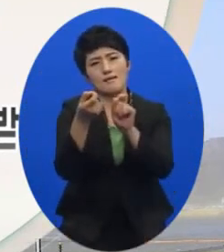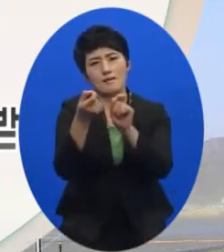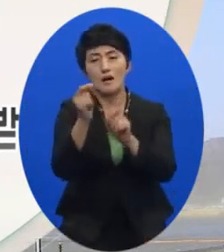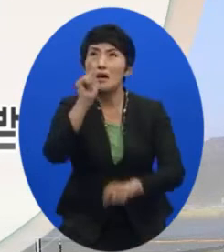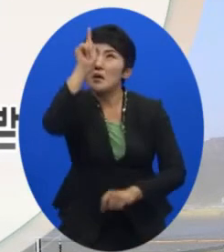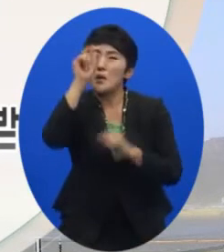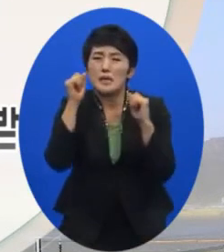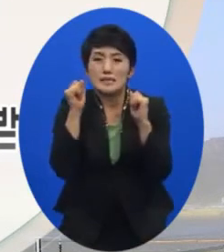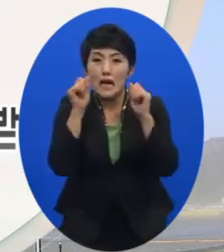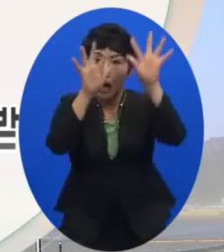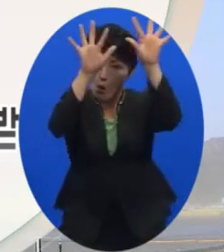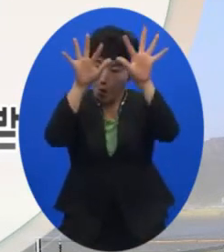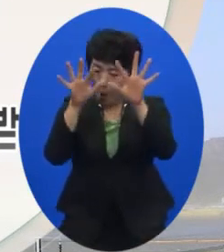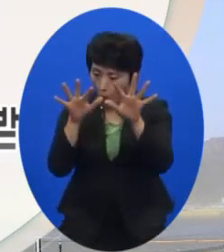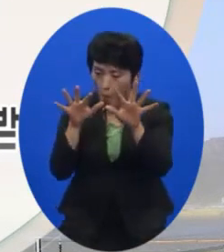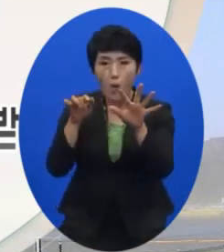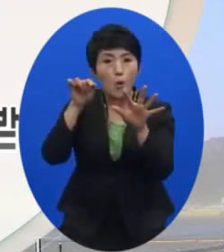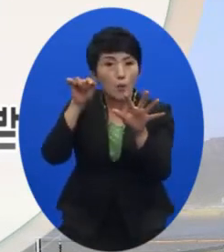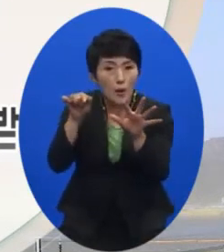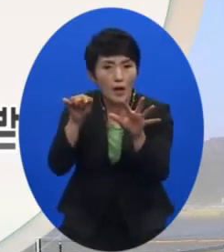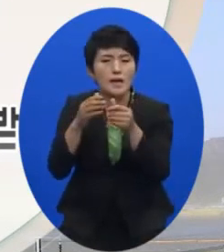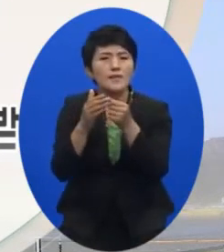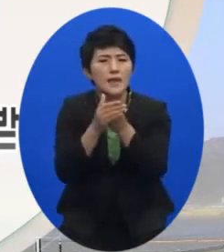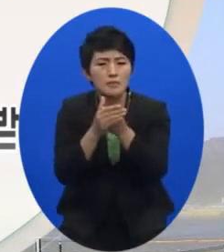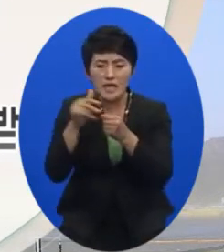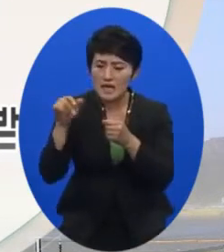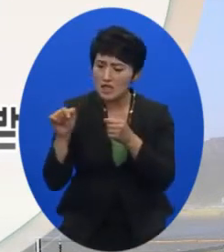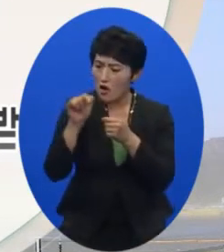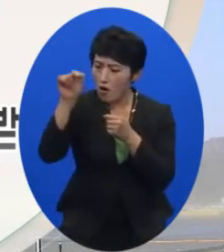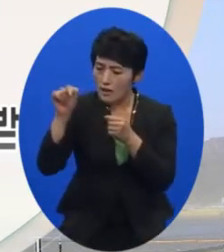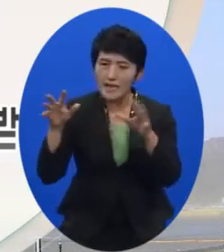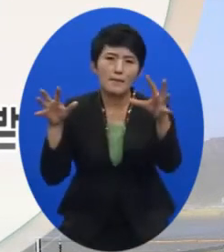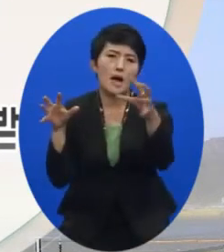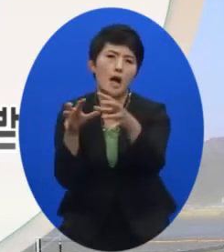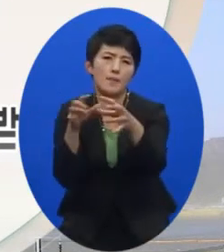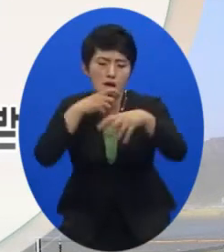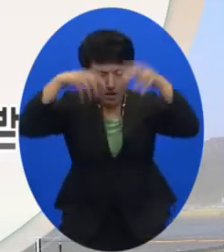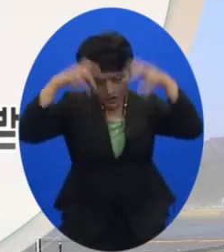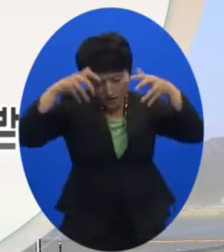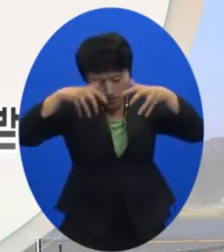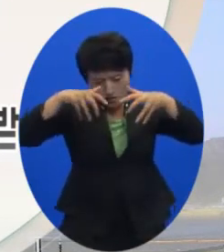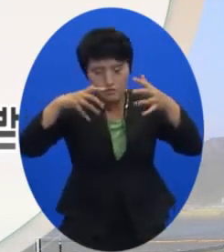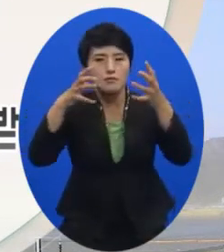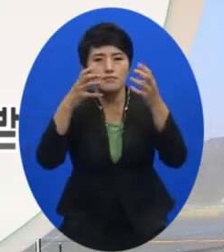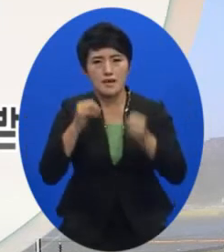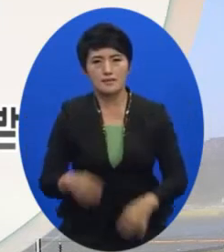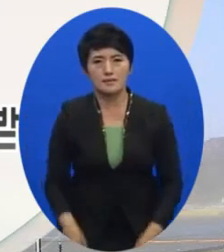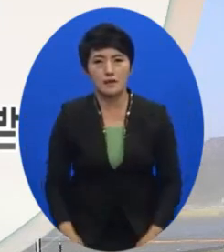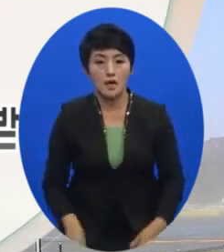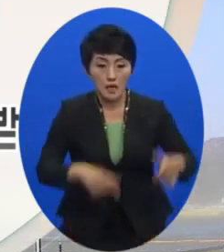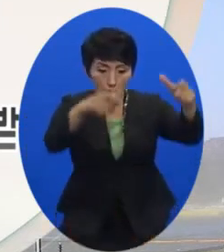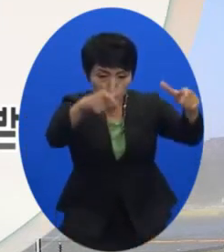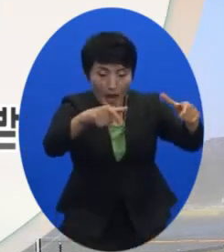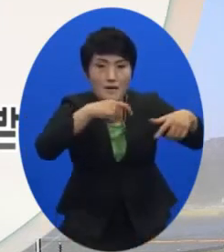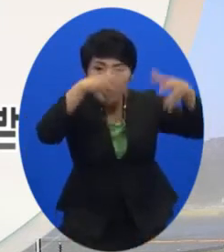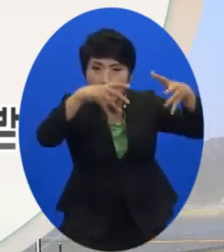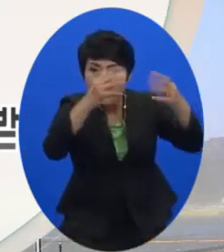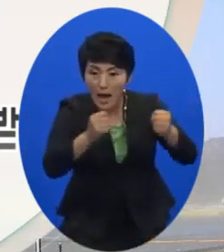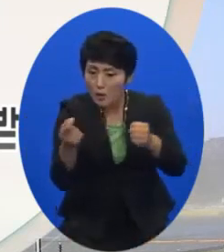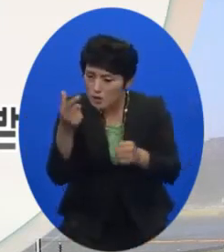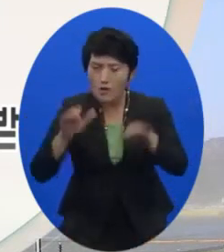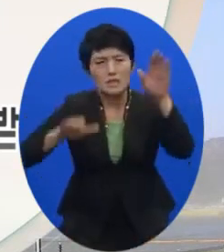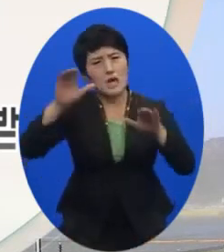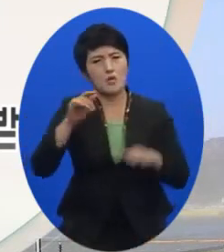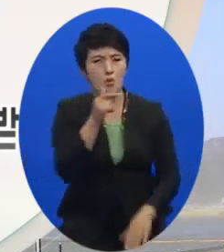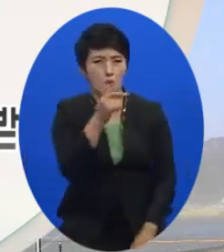상층 한기가 내려오면서 대기 불안정과 발달한 저기압의 영향으로 많은 비가 올 때가 있겠는데요. 지역적인 차이가